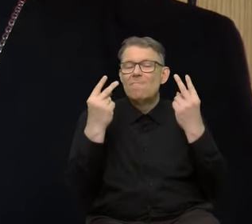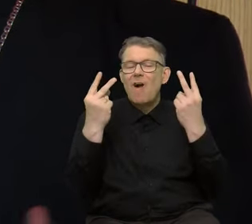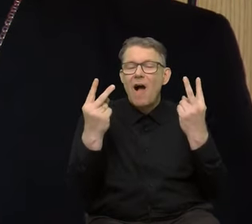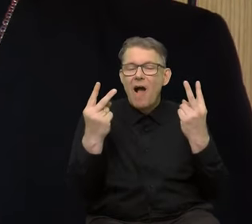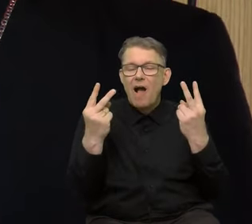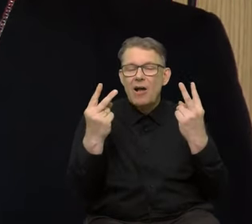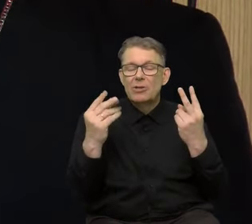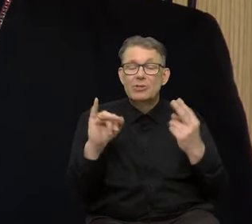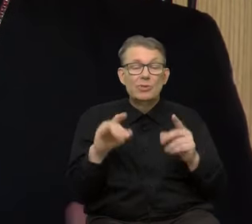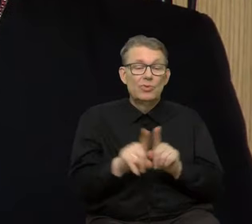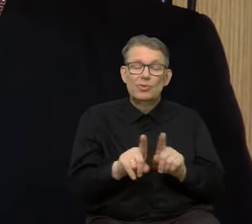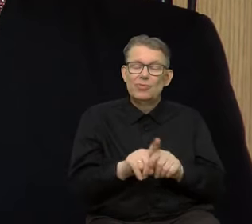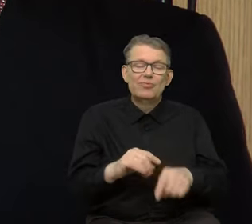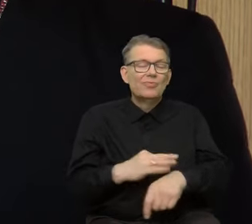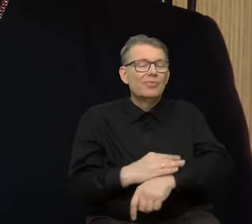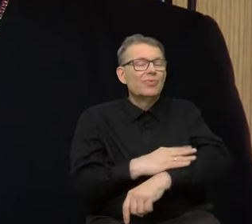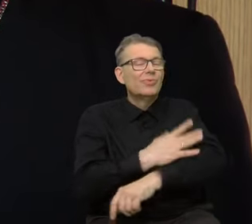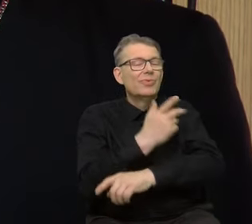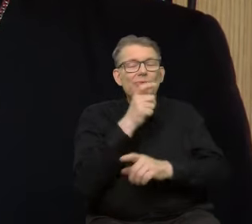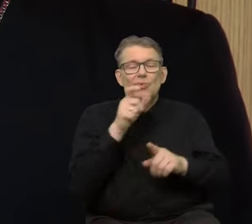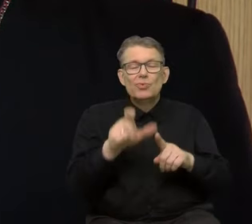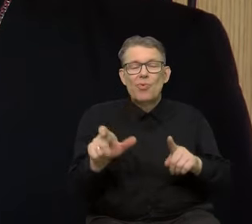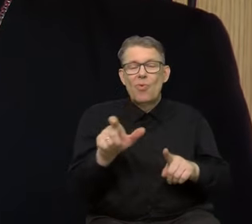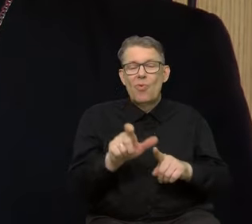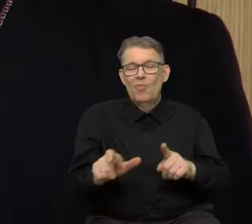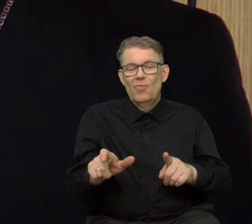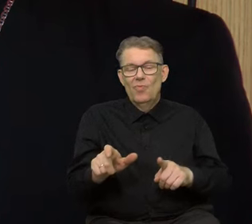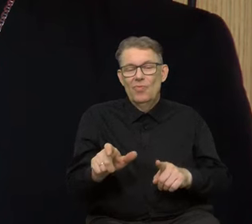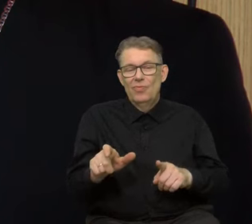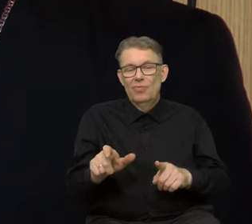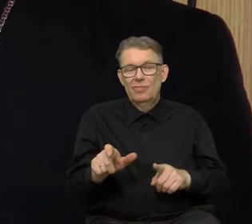ale zarazem wzruszających słów